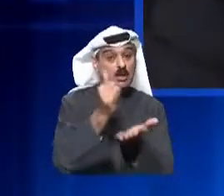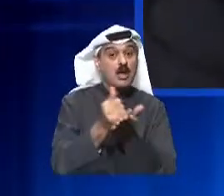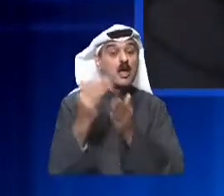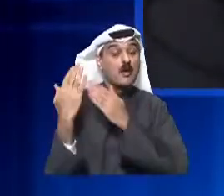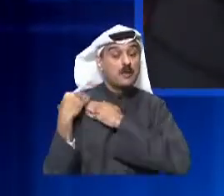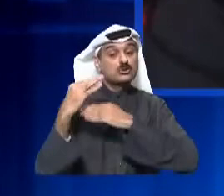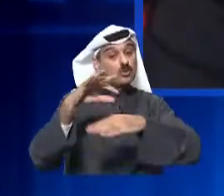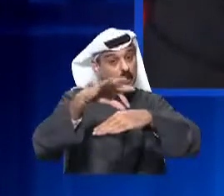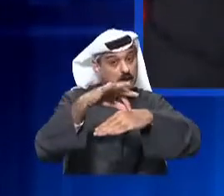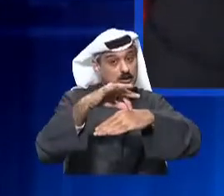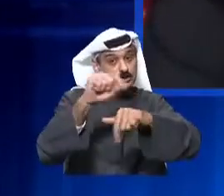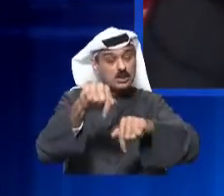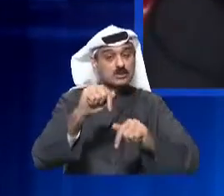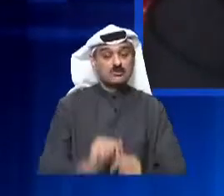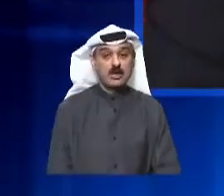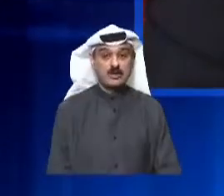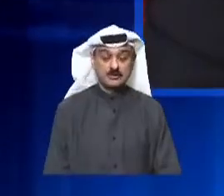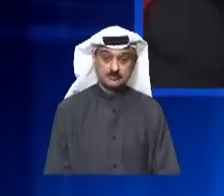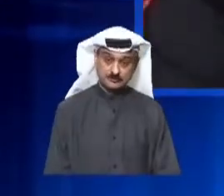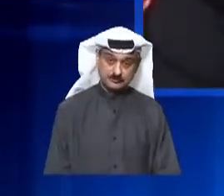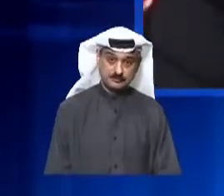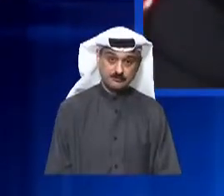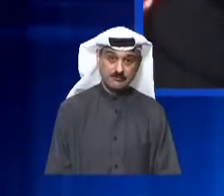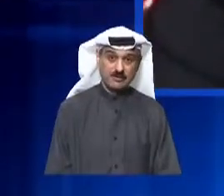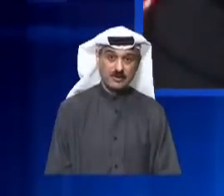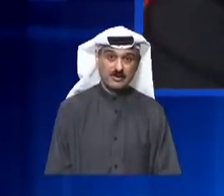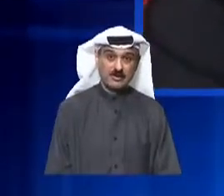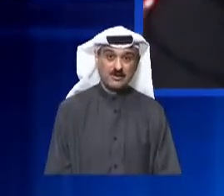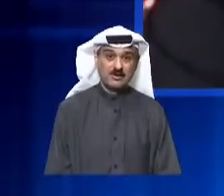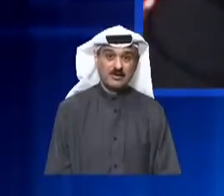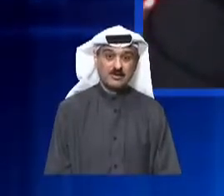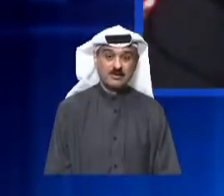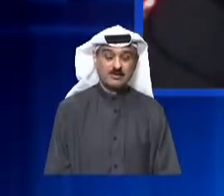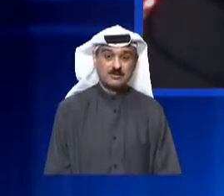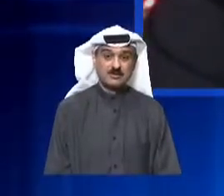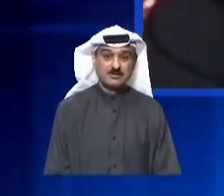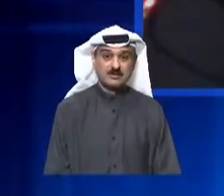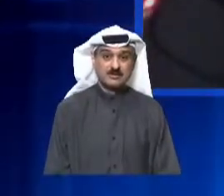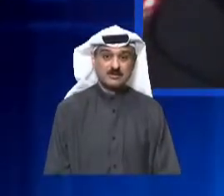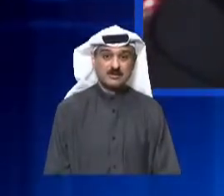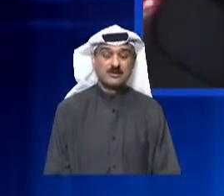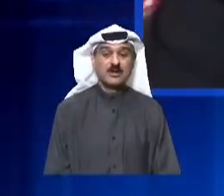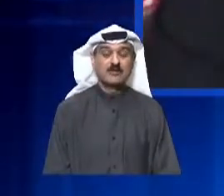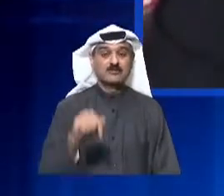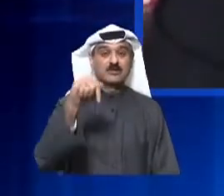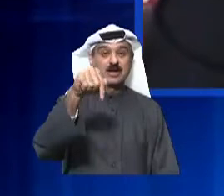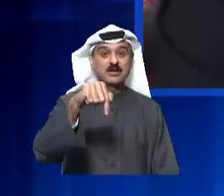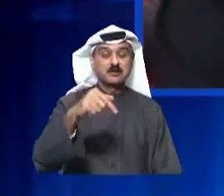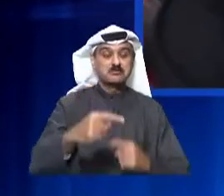الشخص الذي يخرج بدون كمان. إذن نتمنى السلامة للجميع. جمال